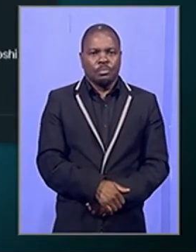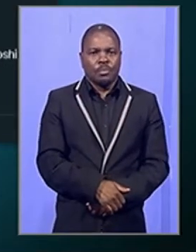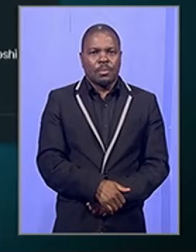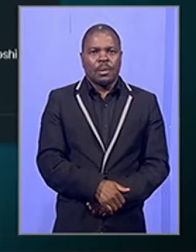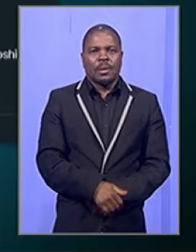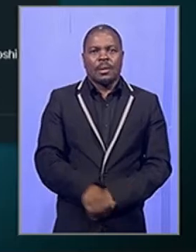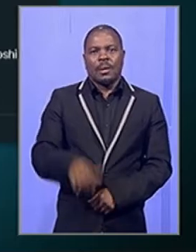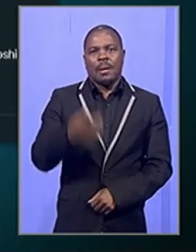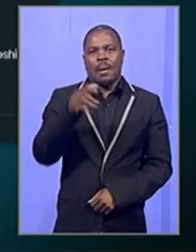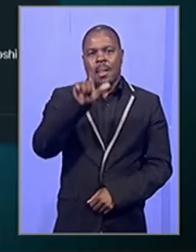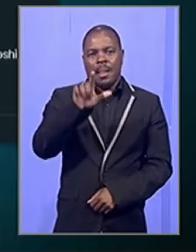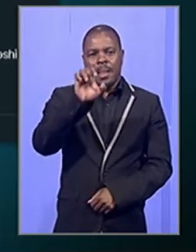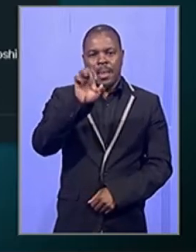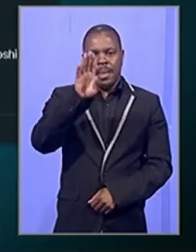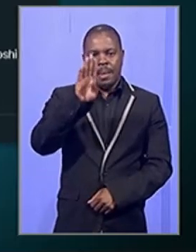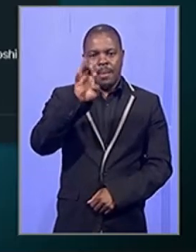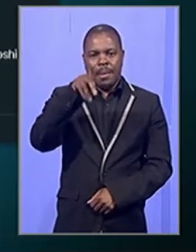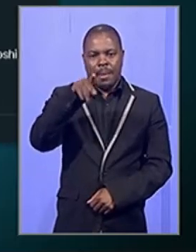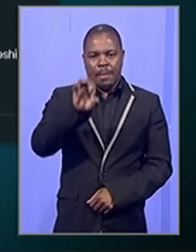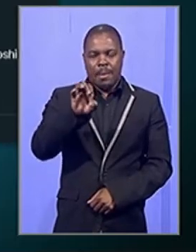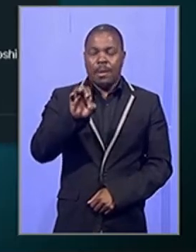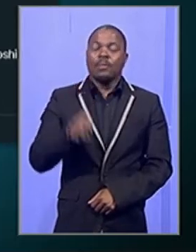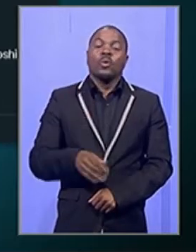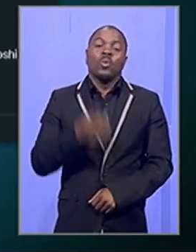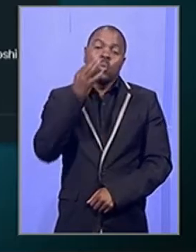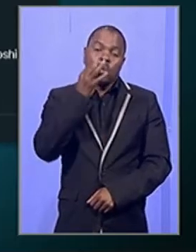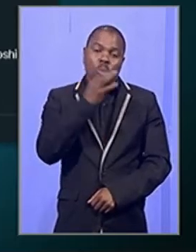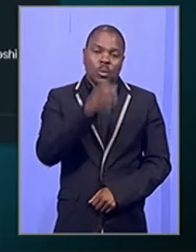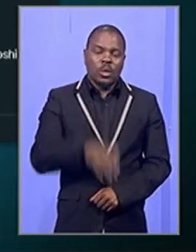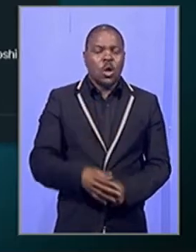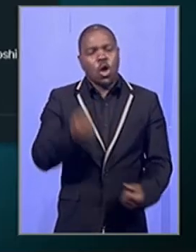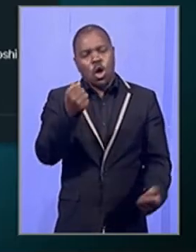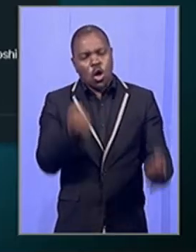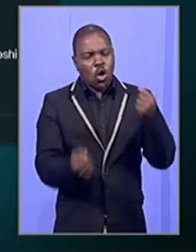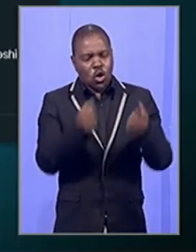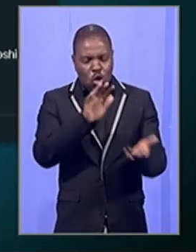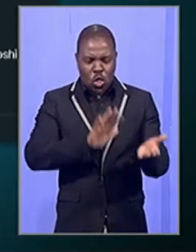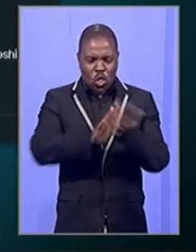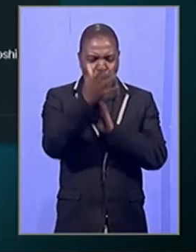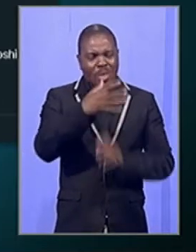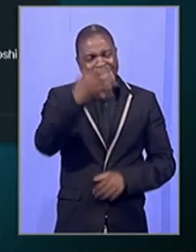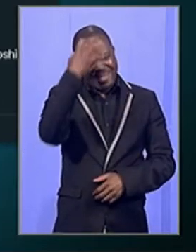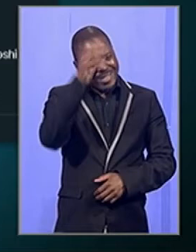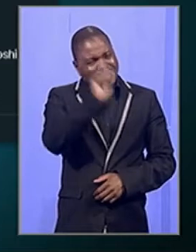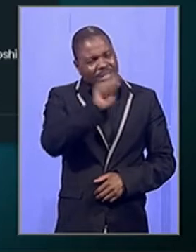Evelyn Lebepe Madume kgorotsheko di senya magoši ka monageng ga botse